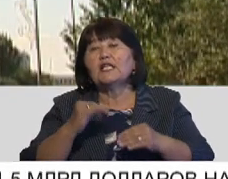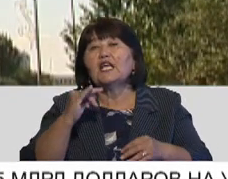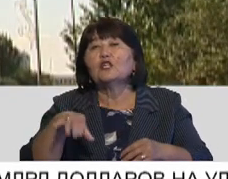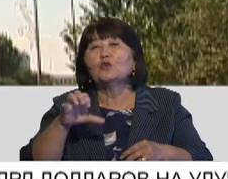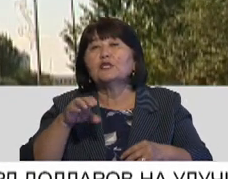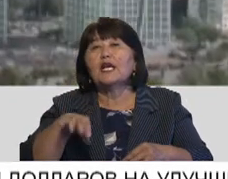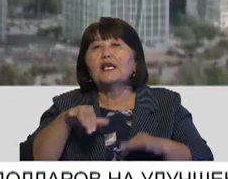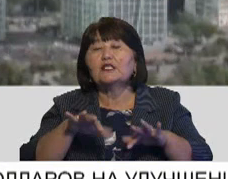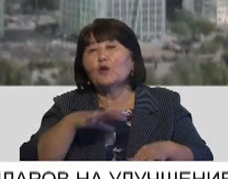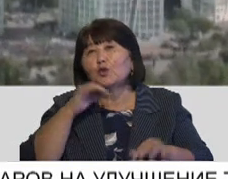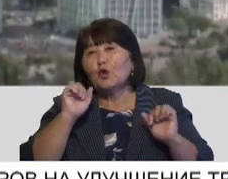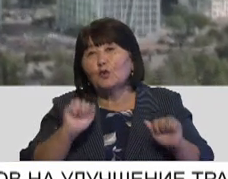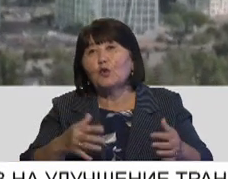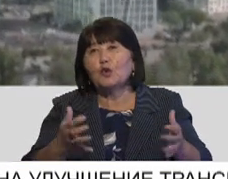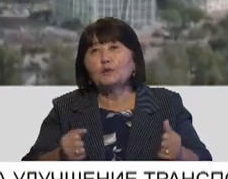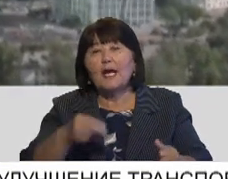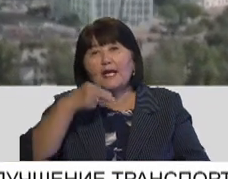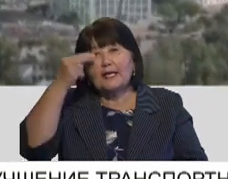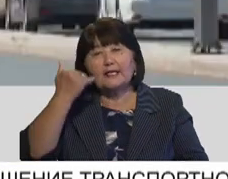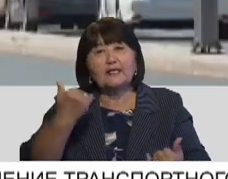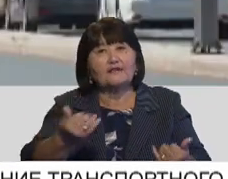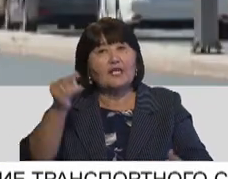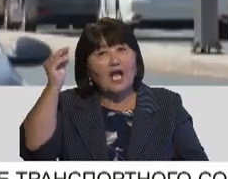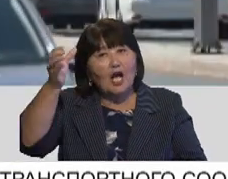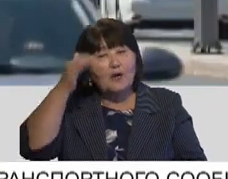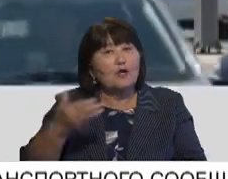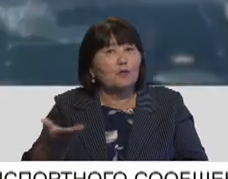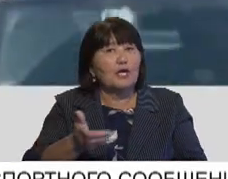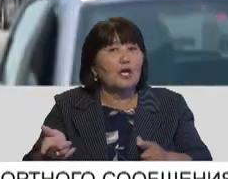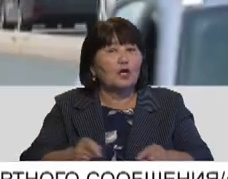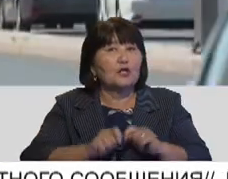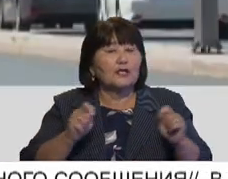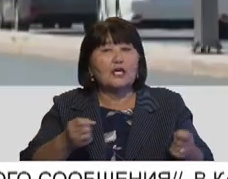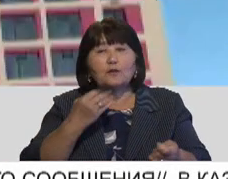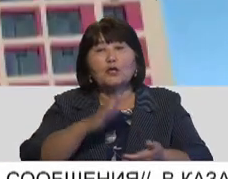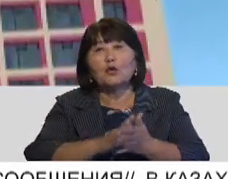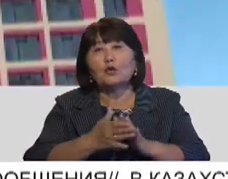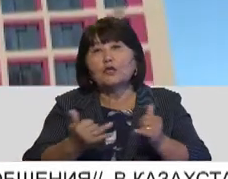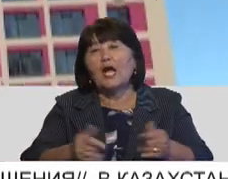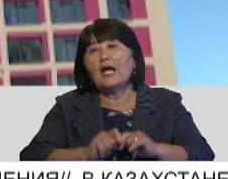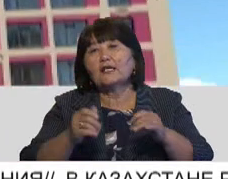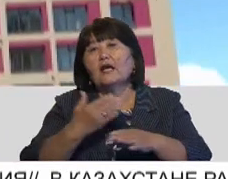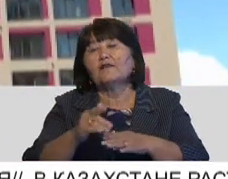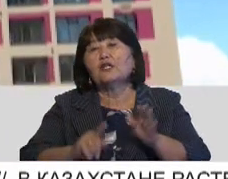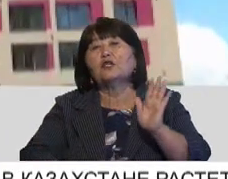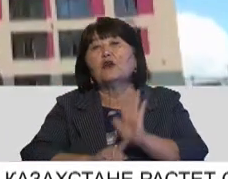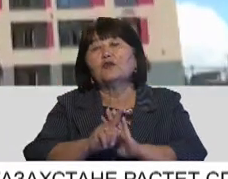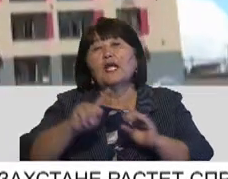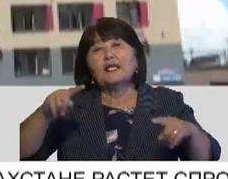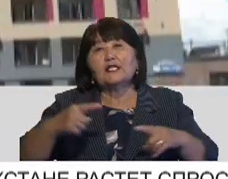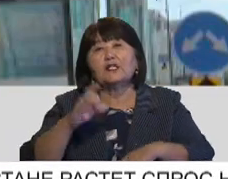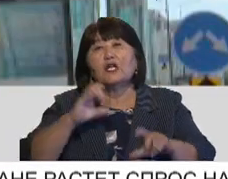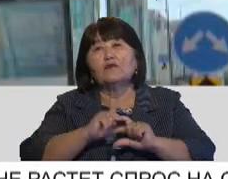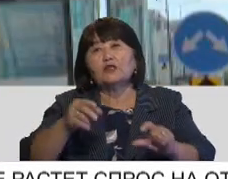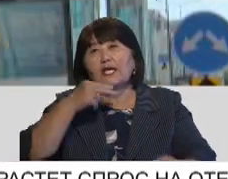индустриализации много можно перенять от Китая и в сфере образования Мы готовы создать благоприятны условия для открытия филиала ведущих технических